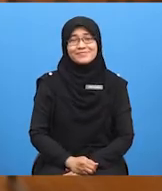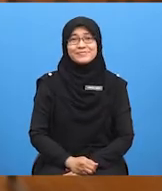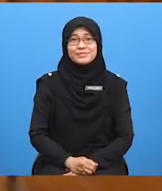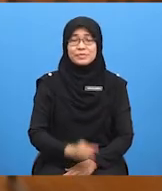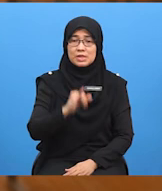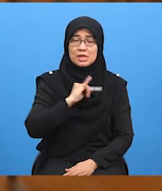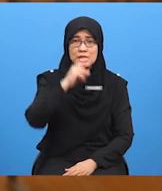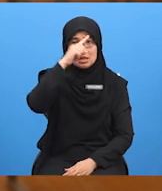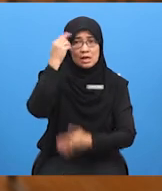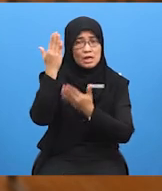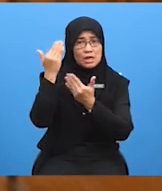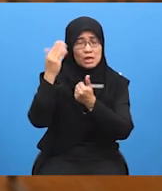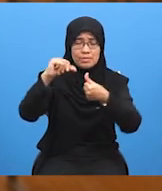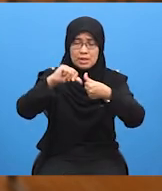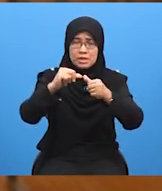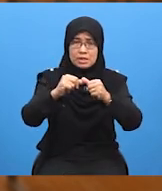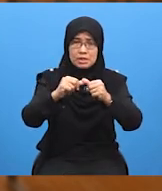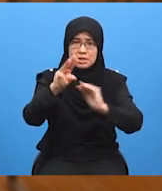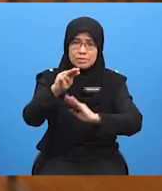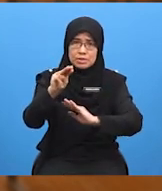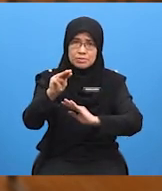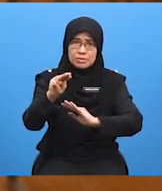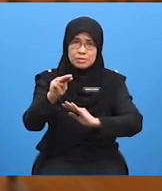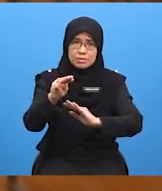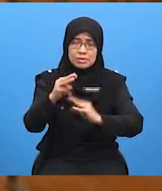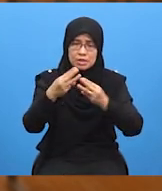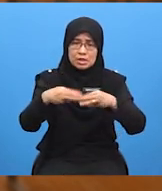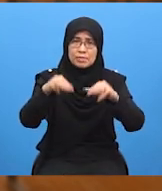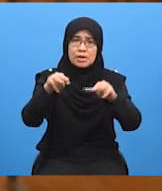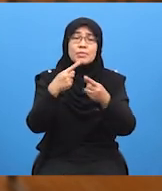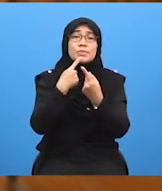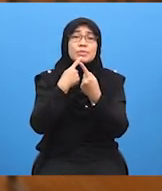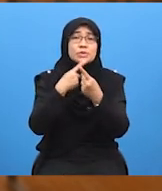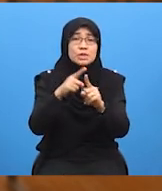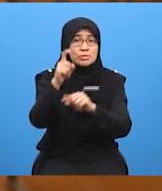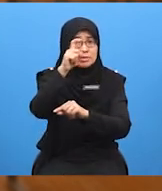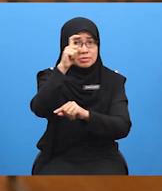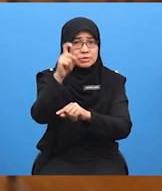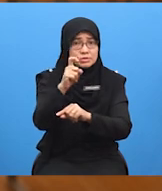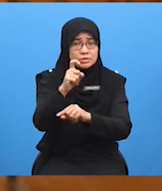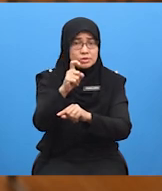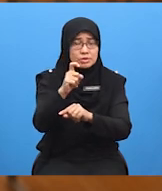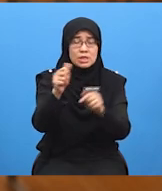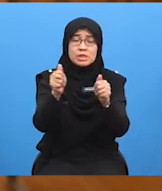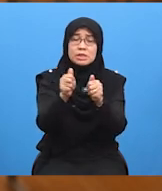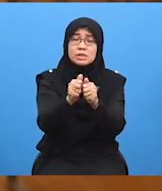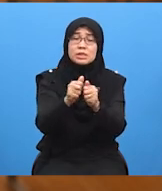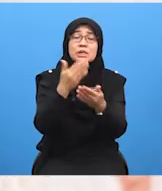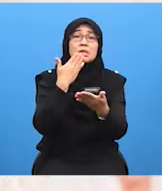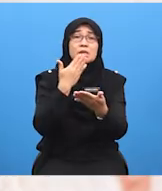Alhamdulillah, saya harapkan agar murid semua mampu menjawab soalan yang diberikan dengan